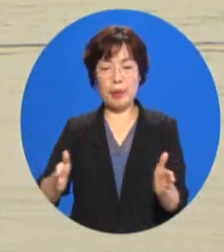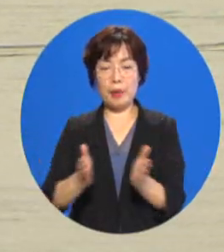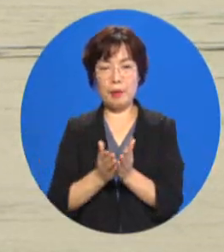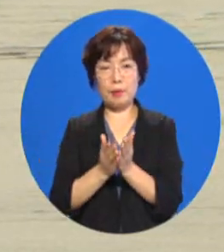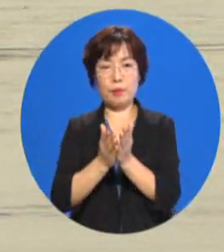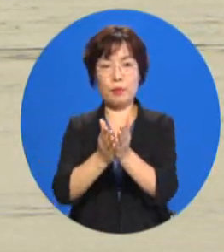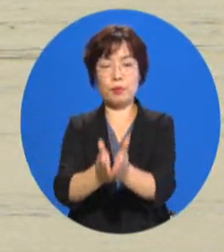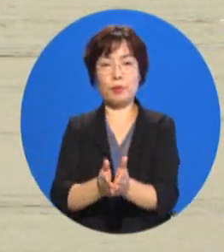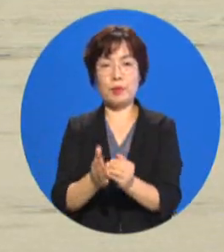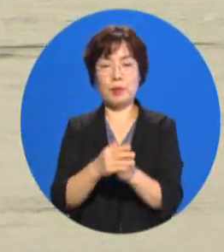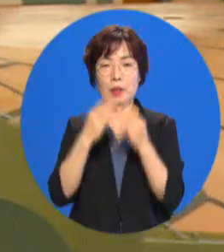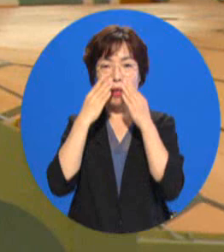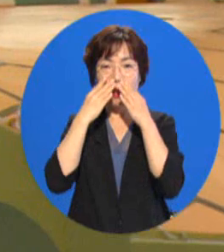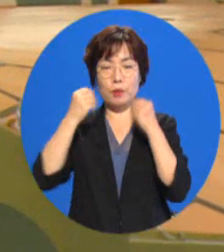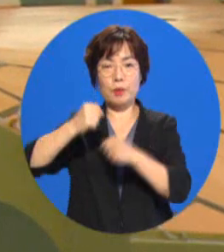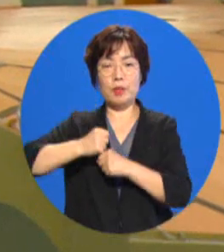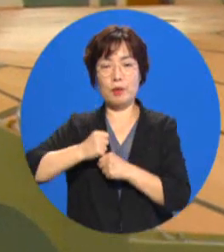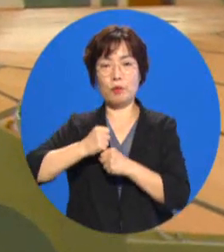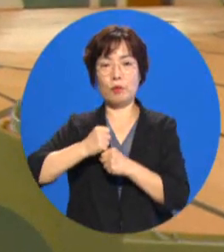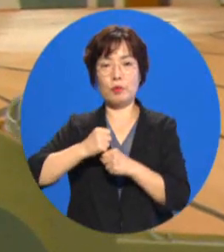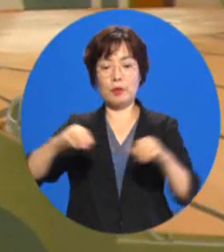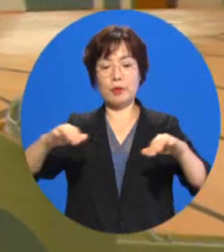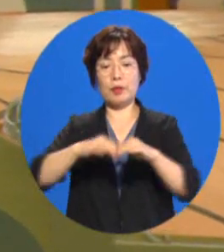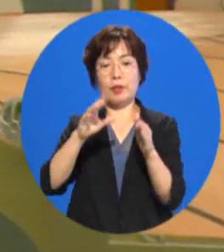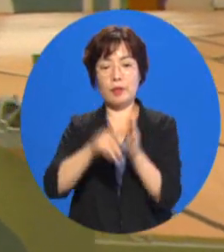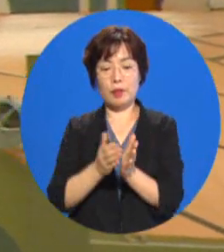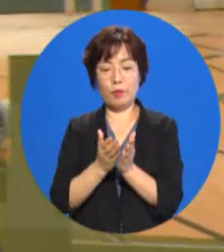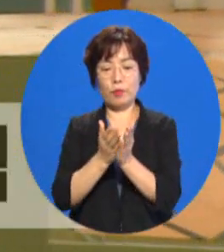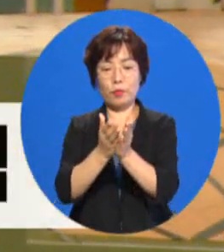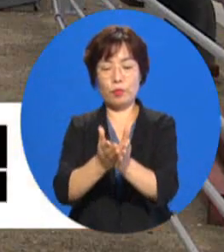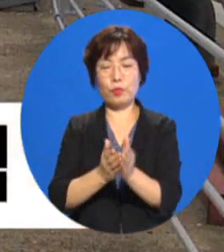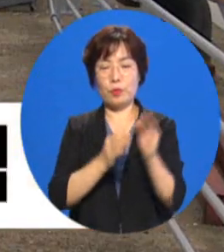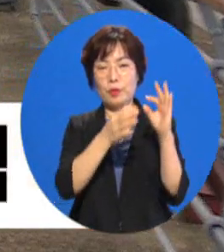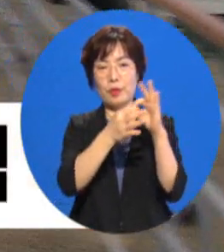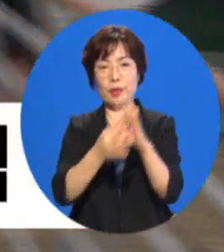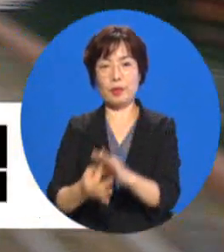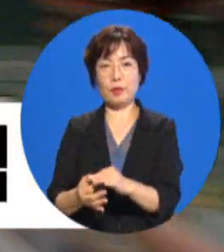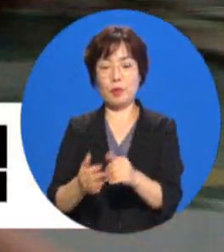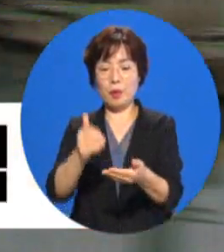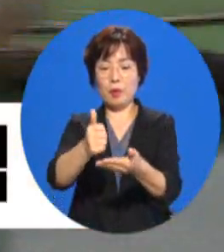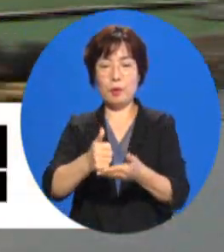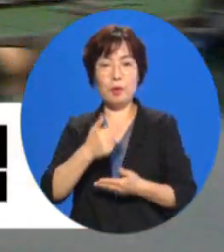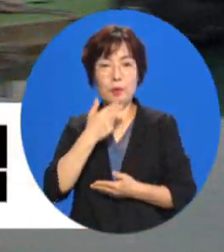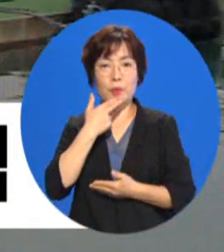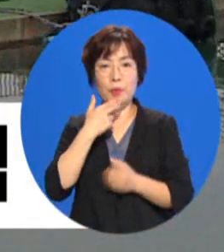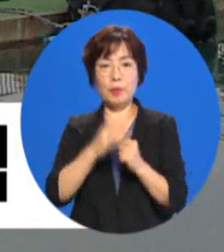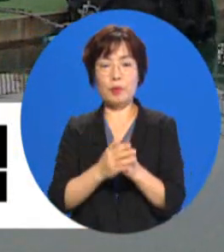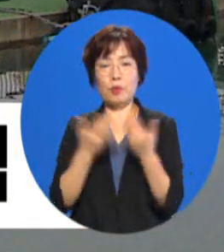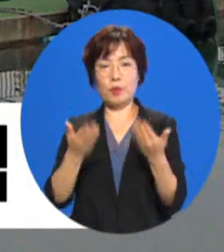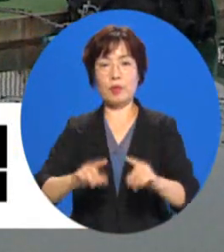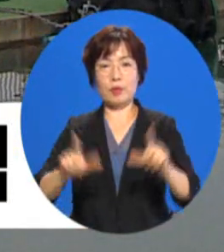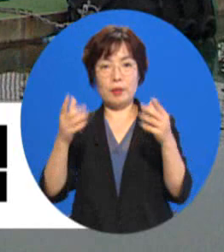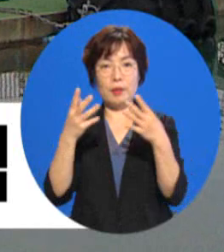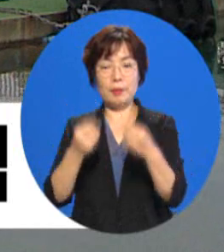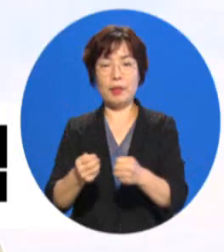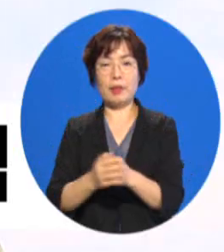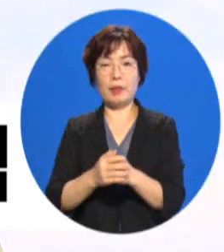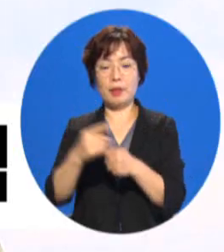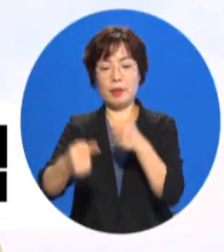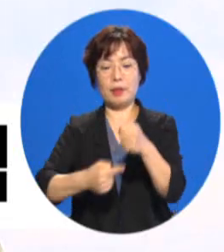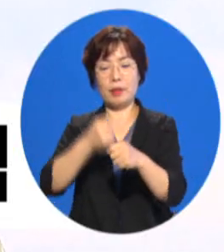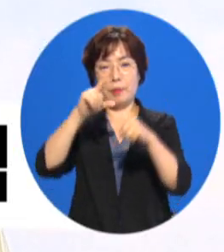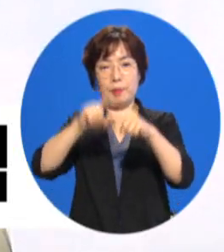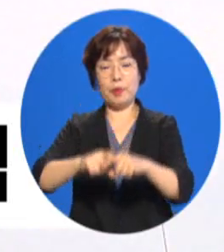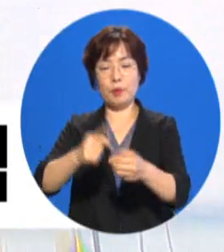등 이순신 장군의 명량해전 현장을 운항했습니다. 손님이 없어 정박하는 날이 더 많아